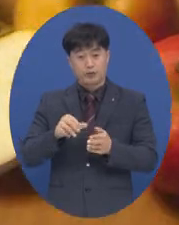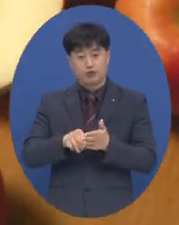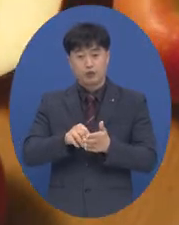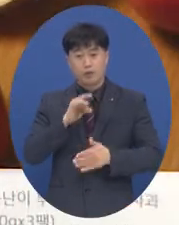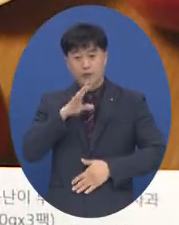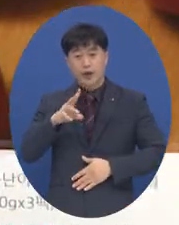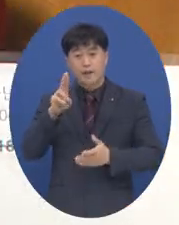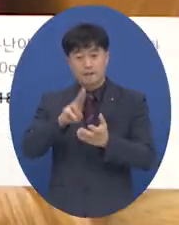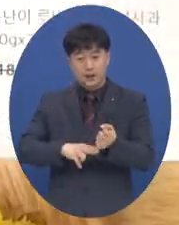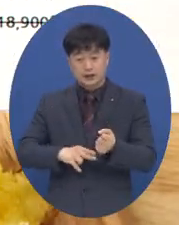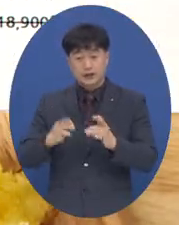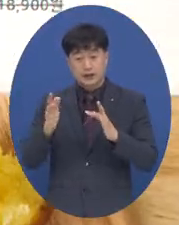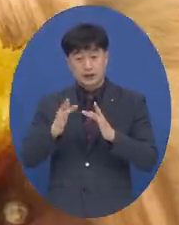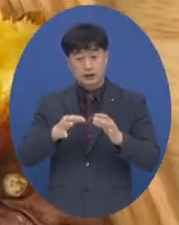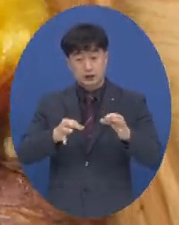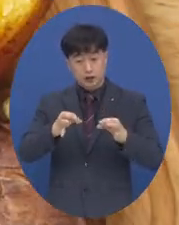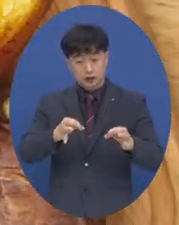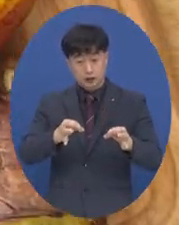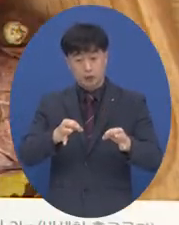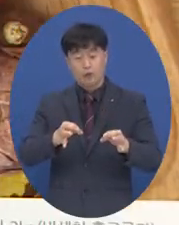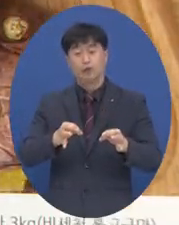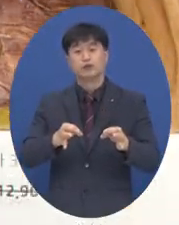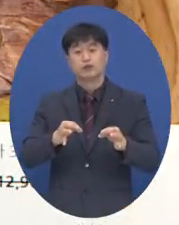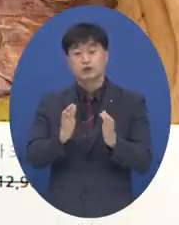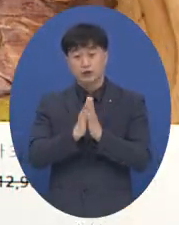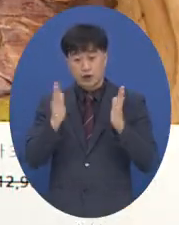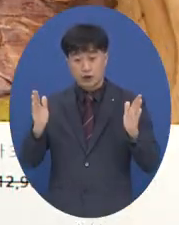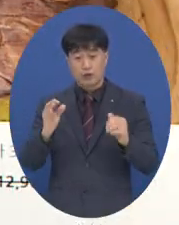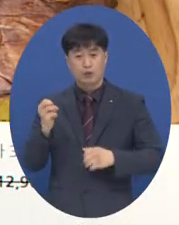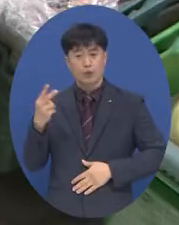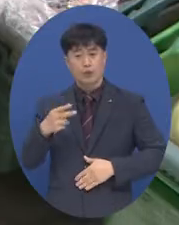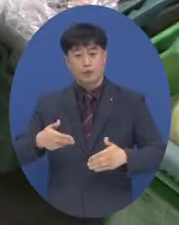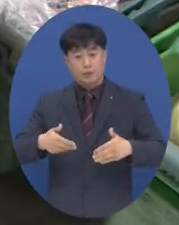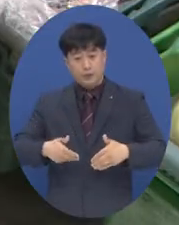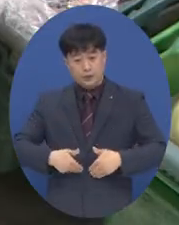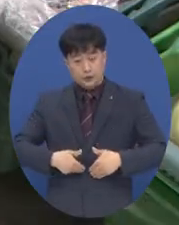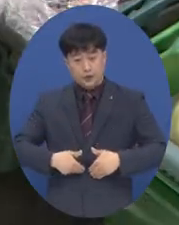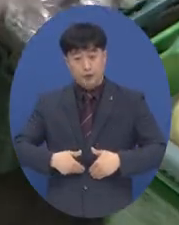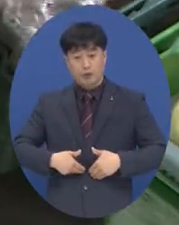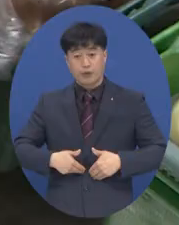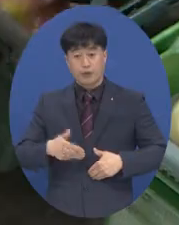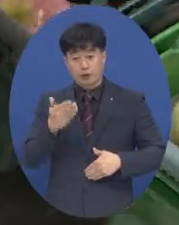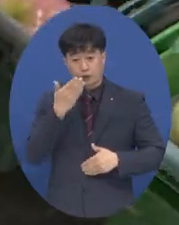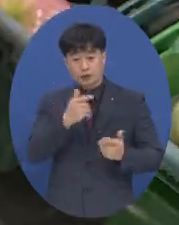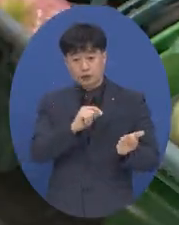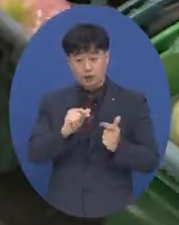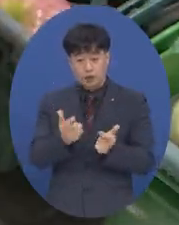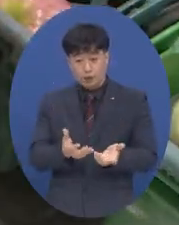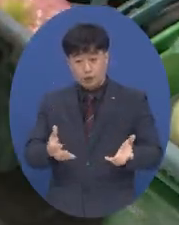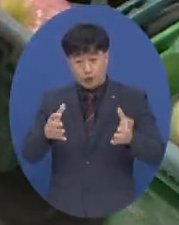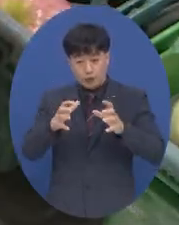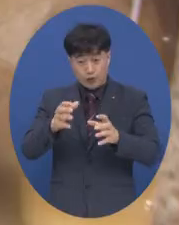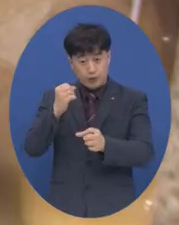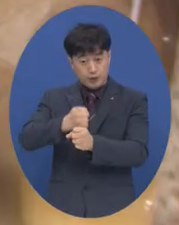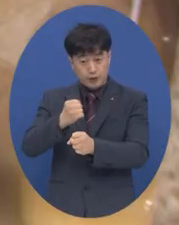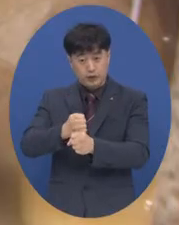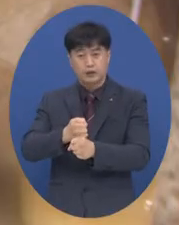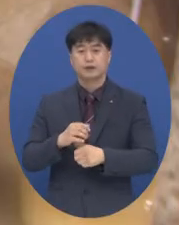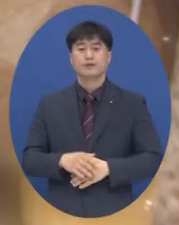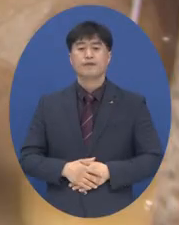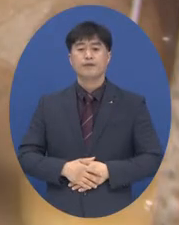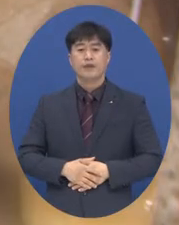못난이 농산물만을 파는 온라인 장을 수시로 여는가 하면 필수 식재료 꾸러미를 랜덤 형식으로 만들어